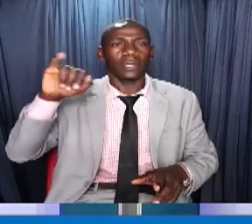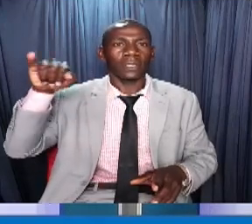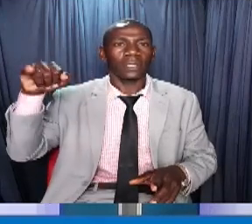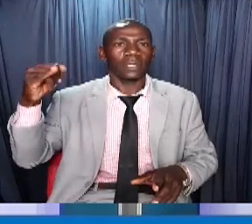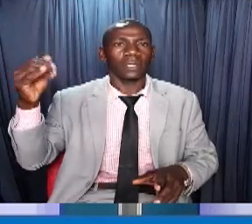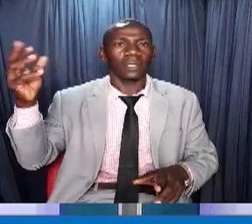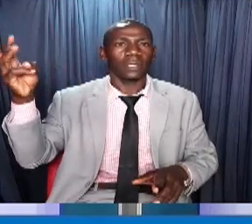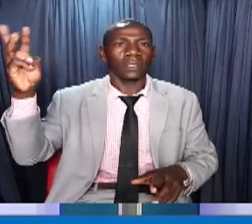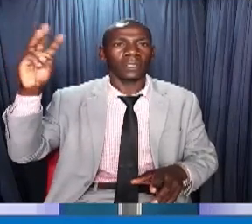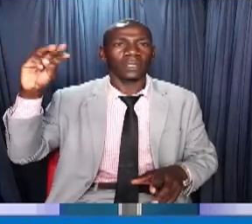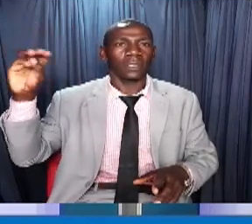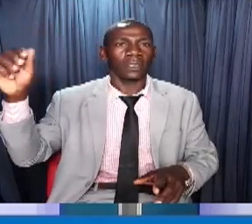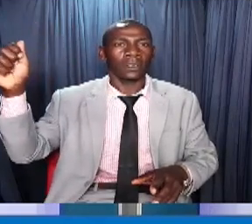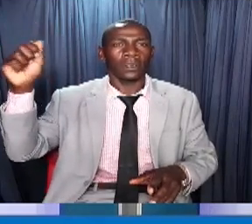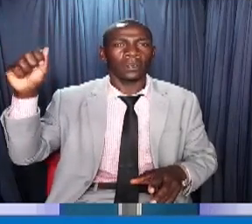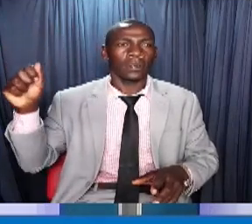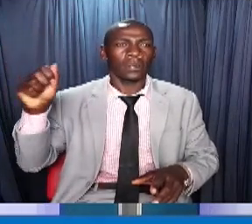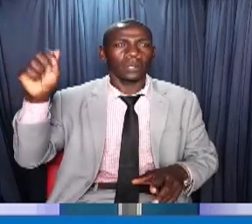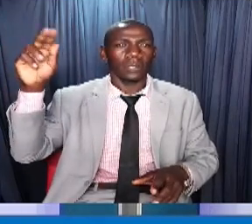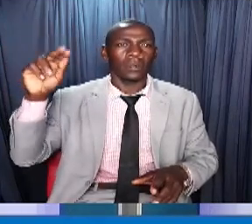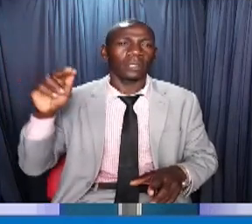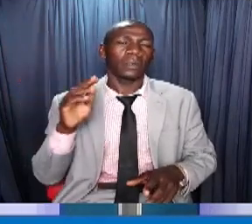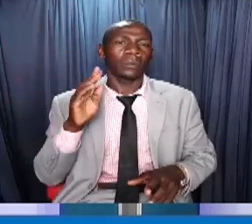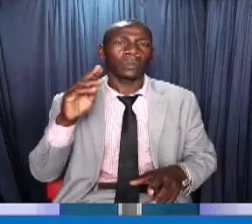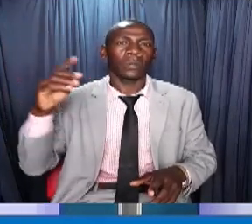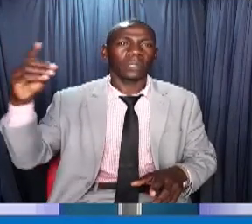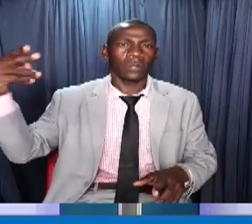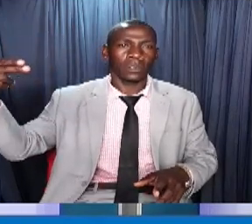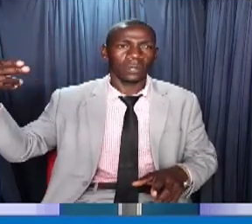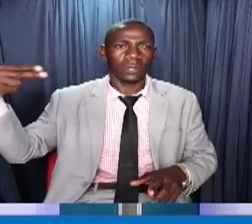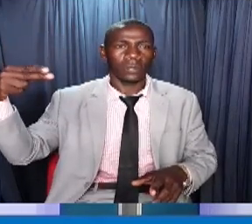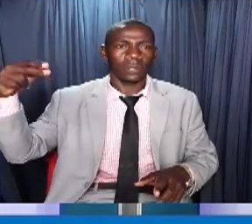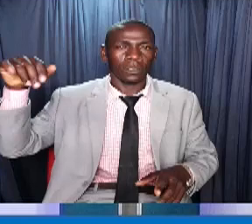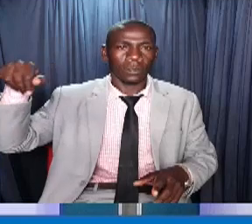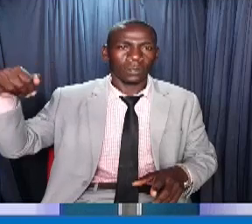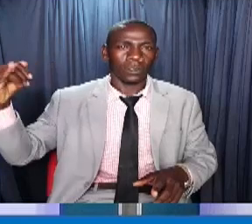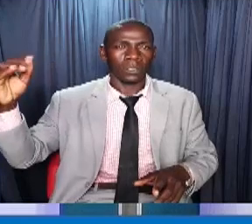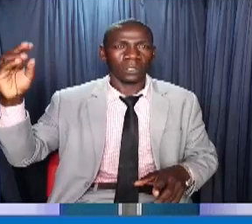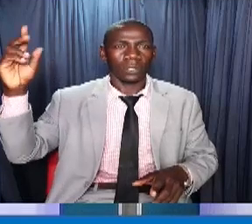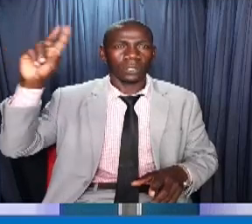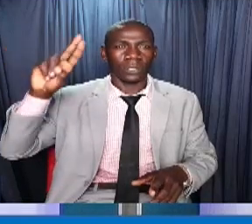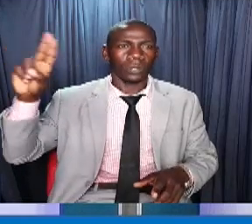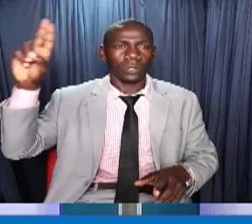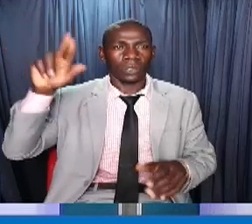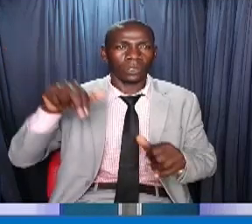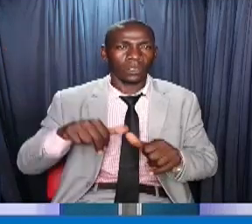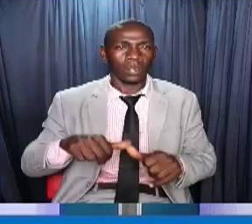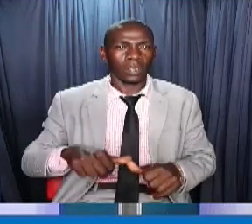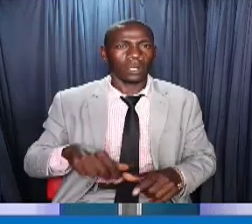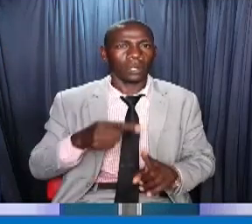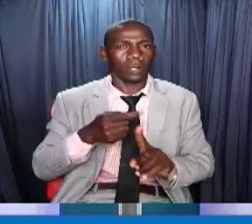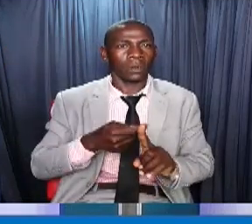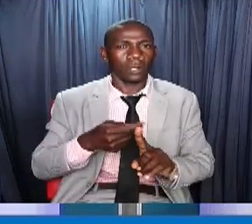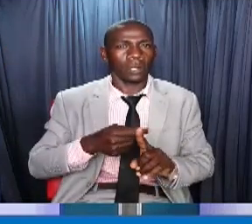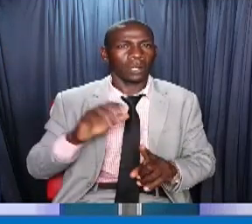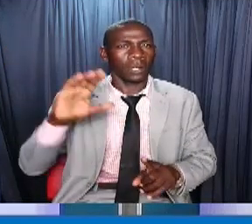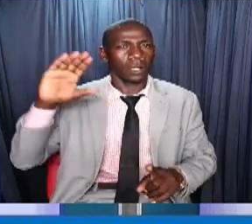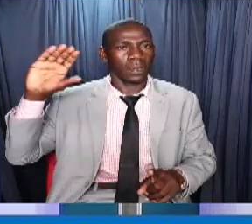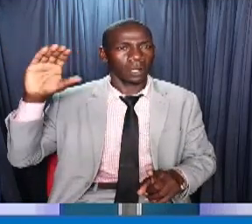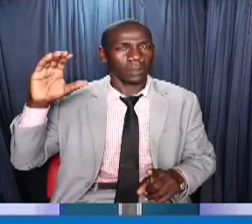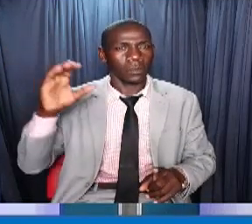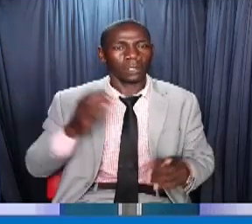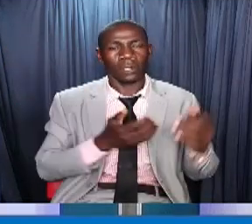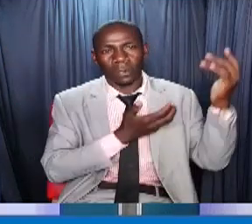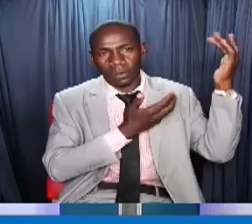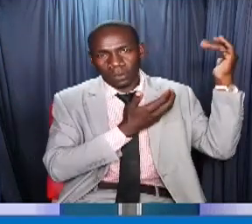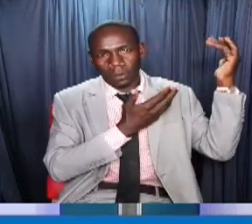Mbega Mwembe na mama yake ni marehemu Chidodo Mbega Mwembe, aliyekuwa mkazi wa Mdomo katika gatuzi la Kwale. Ndoa